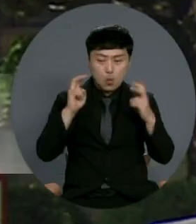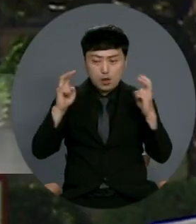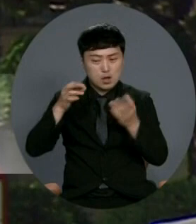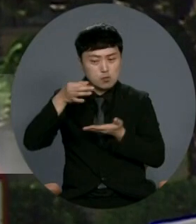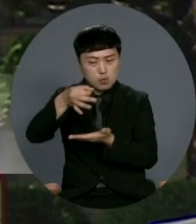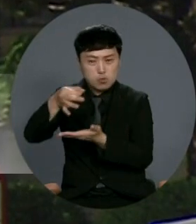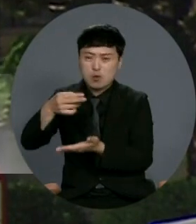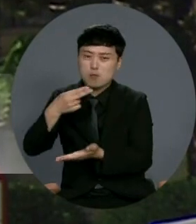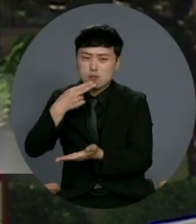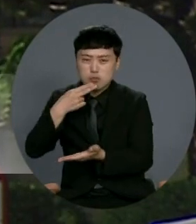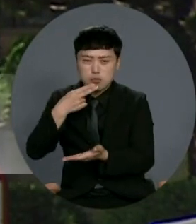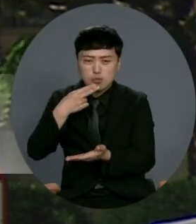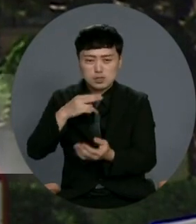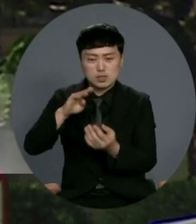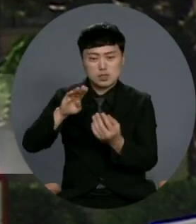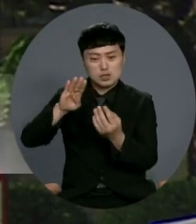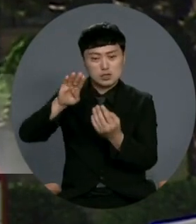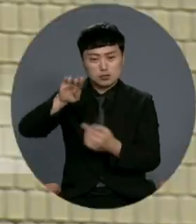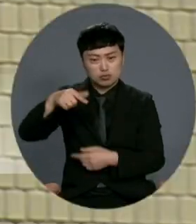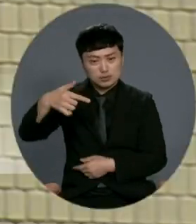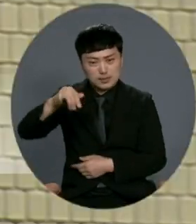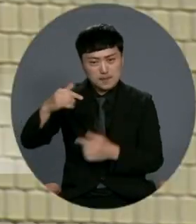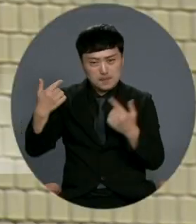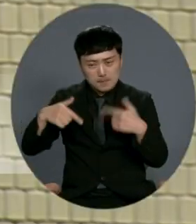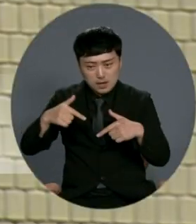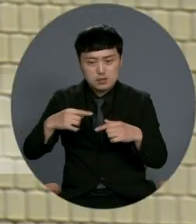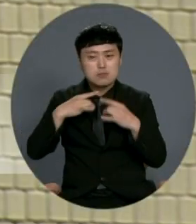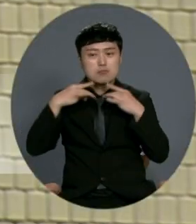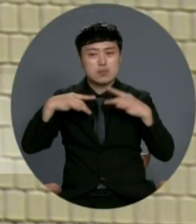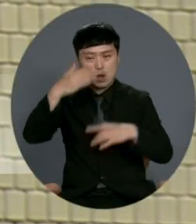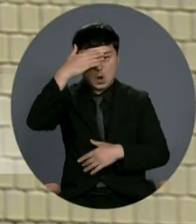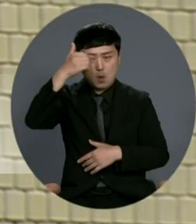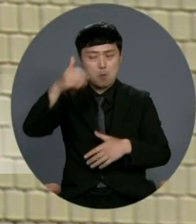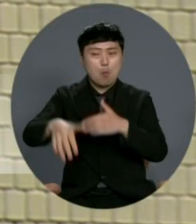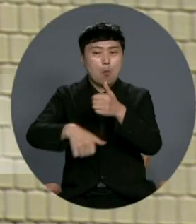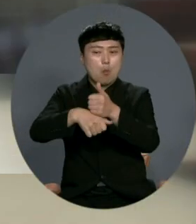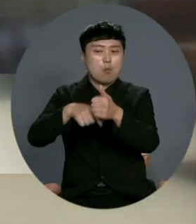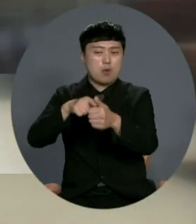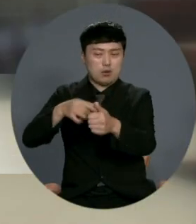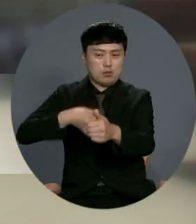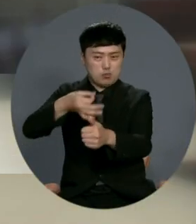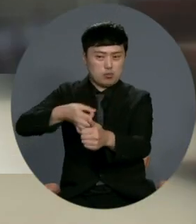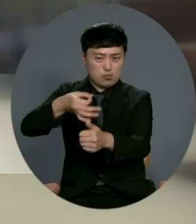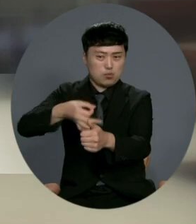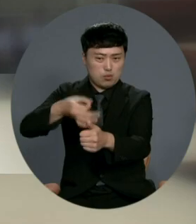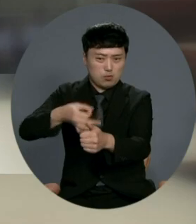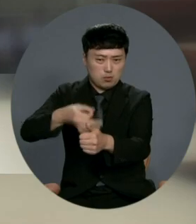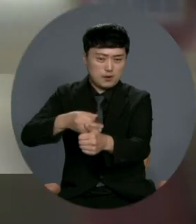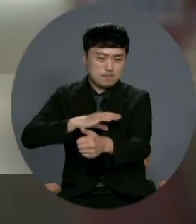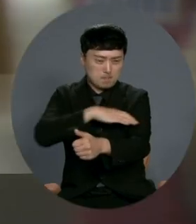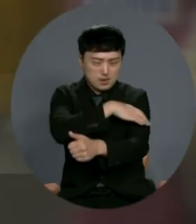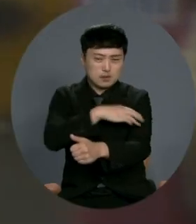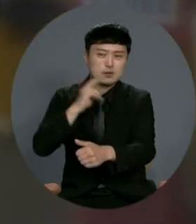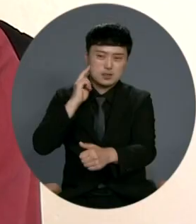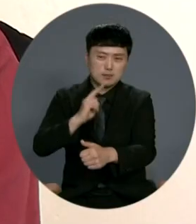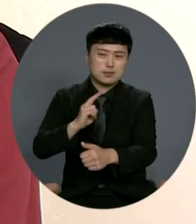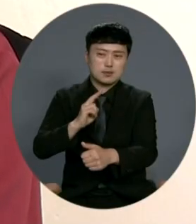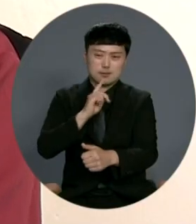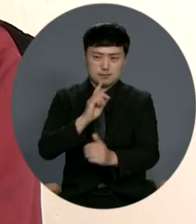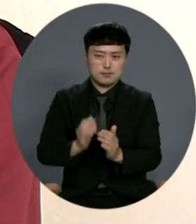않으면서도 분기마다 매출액의 3%를 프랑스 본사에 지급하는 등 갑질 경영이 도를 넘었다고